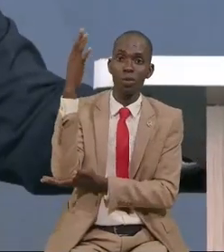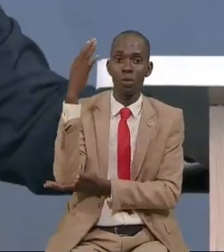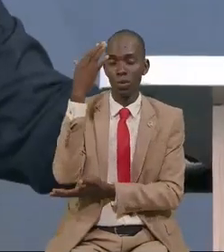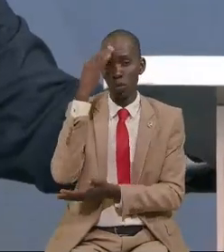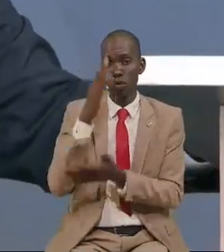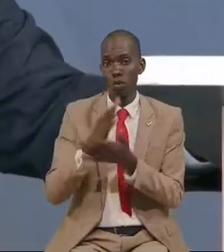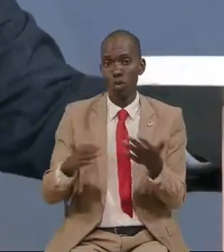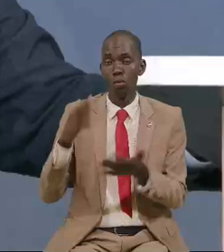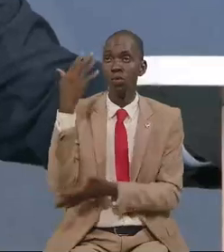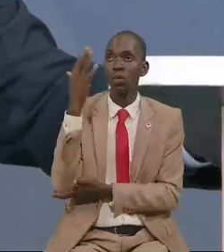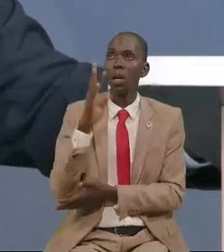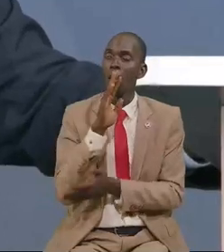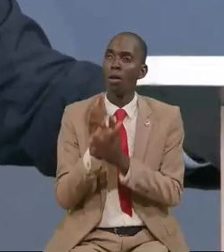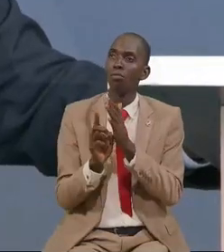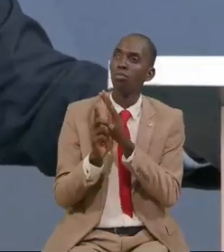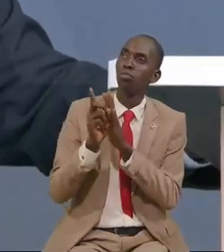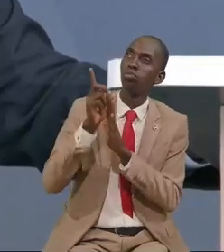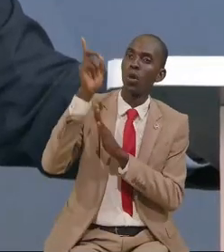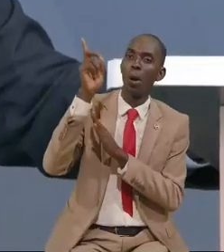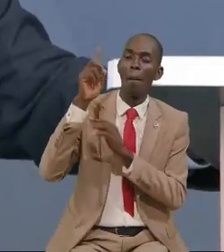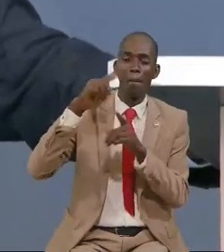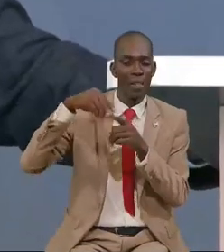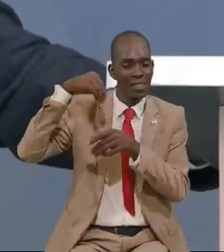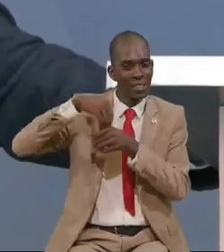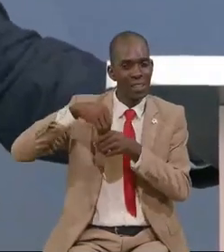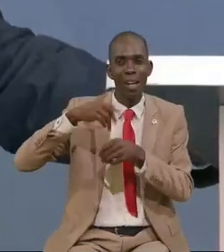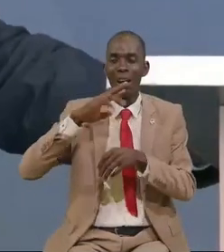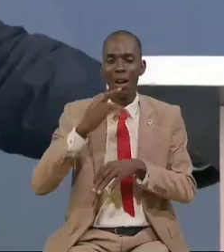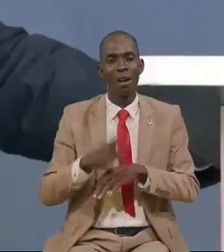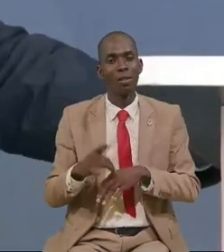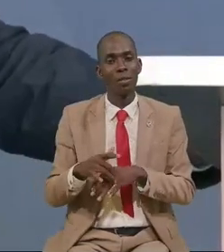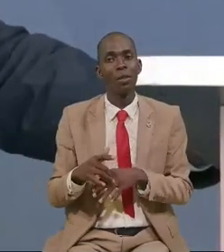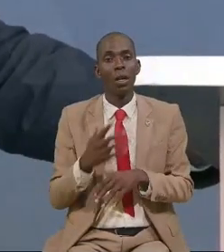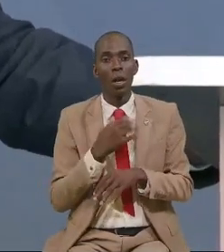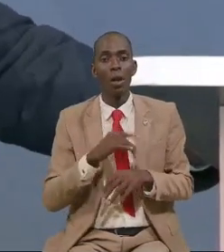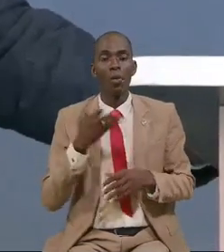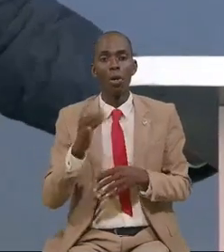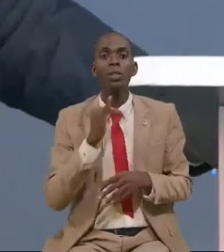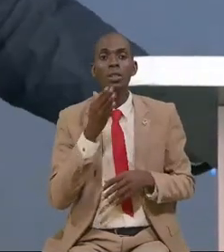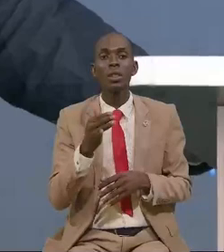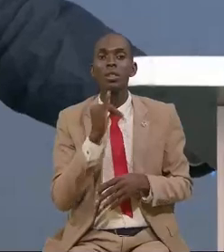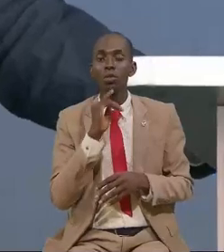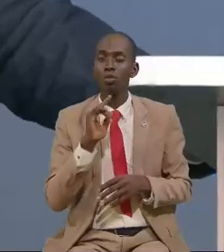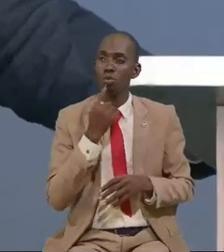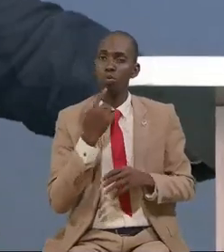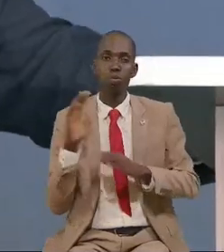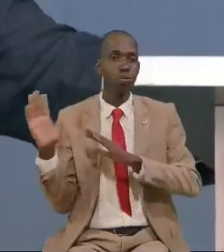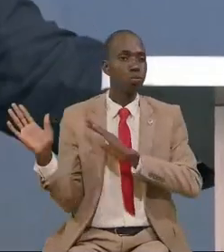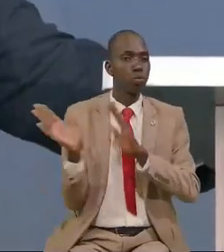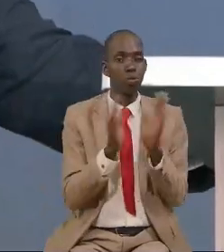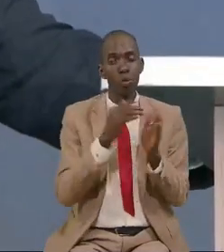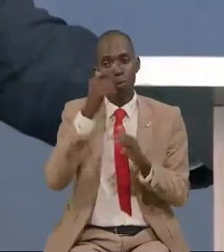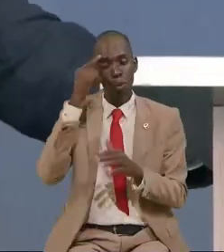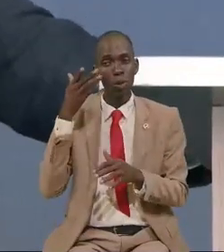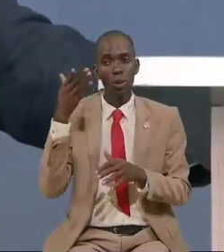sont élancés, mais au-dedans qui sont vides. Et quand le vent souffle, à cause du vide qui